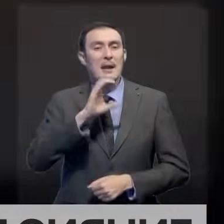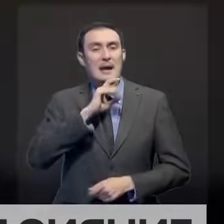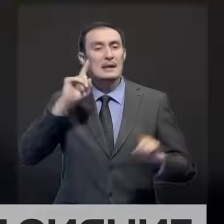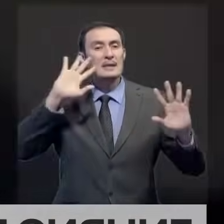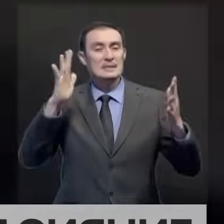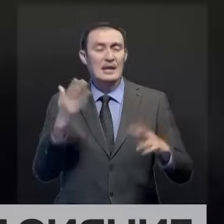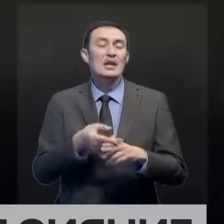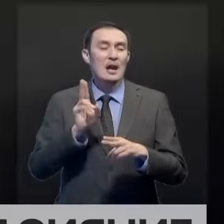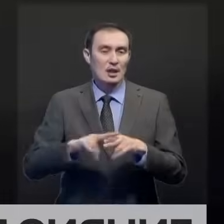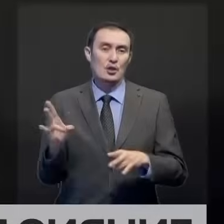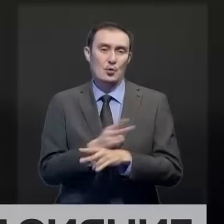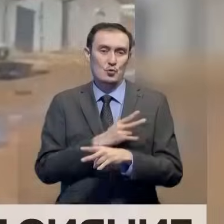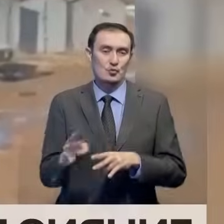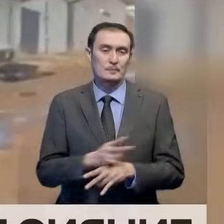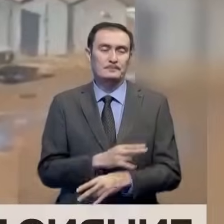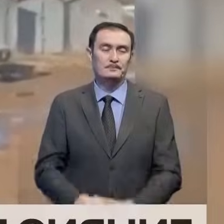и этой ночью.